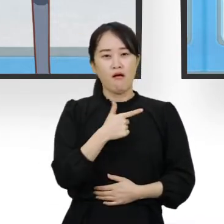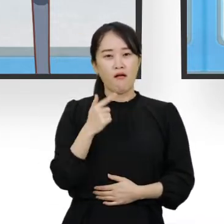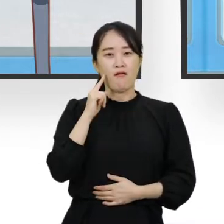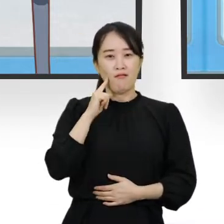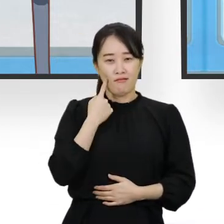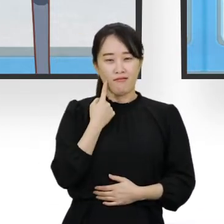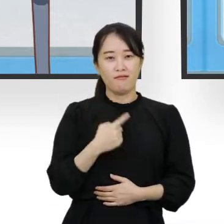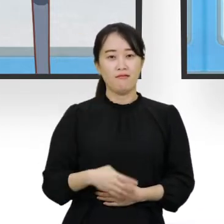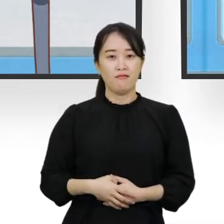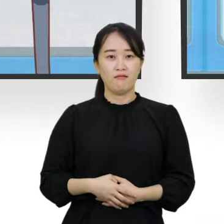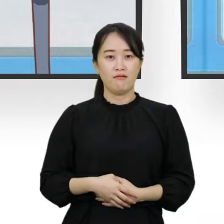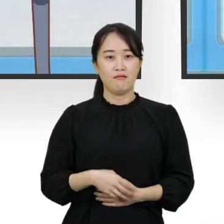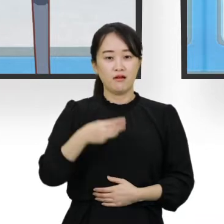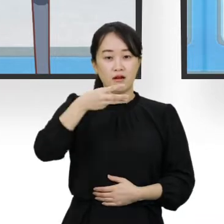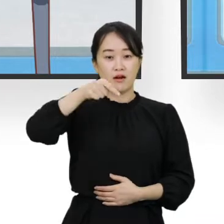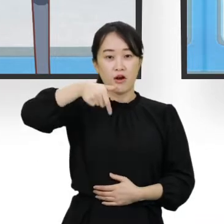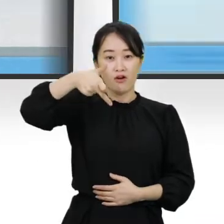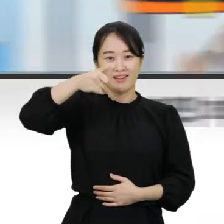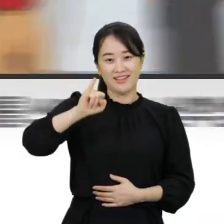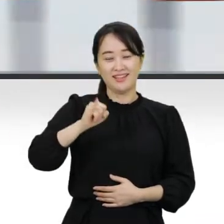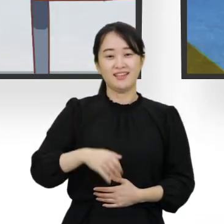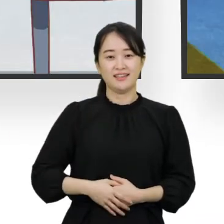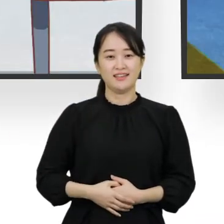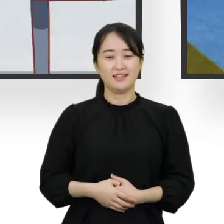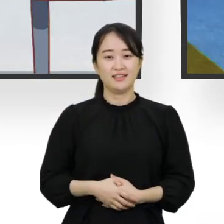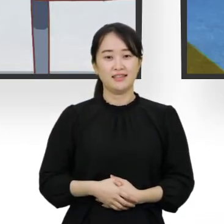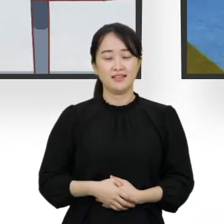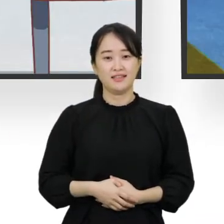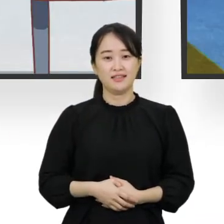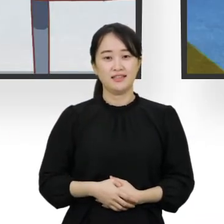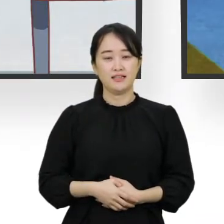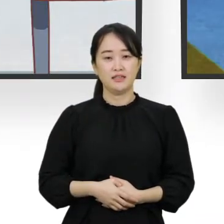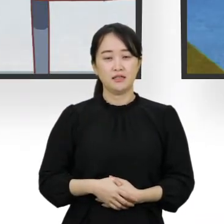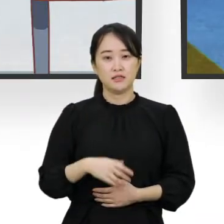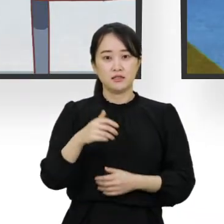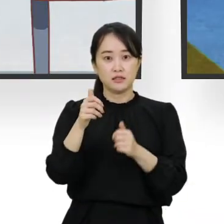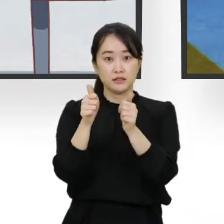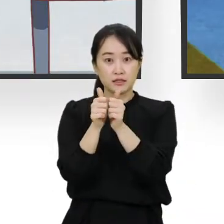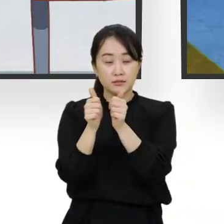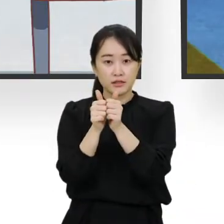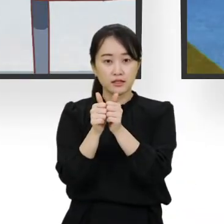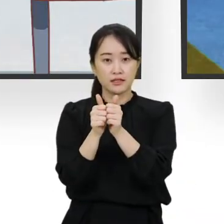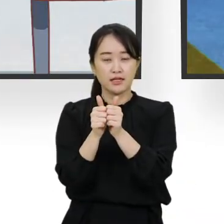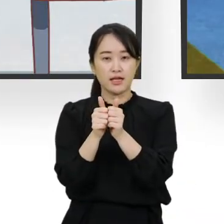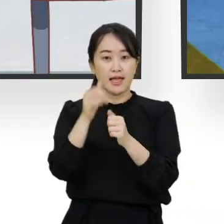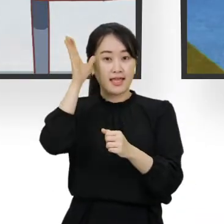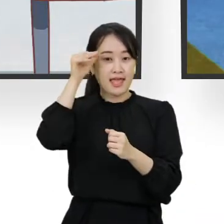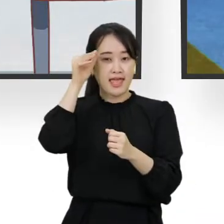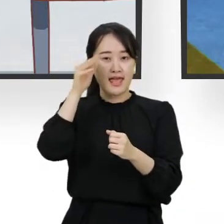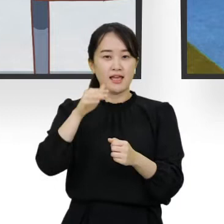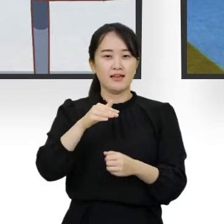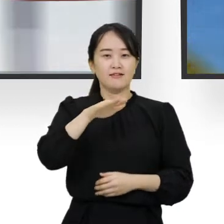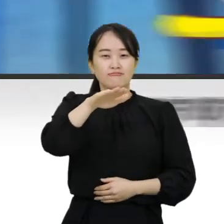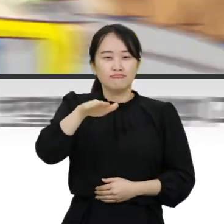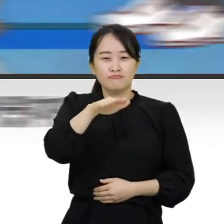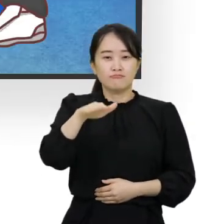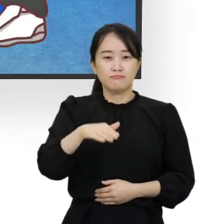예뻐요. 럭키예요. 그러고는 그 남학생이 럭키의 머리를 쓰다듬었습니다.